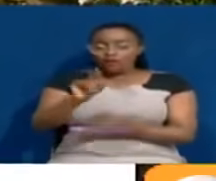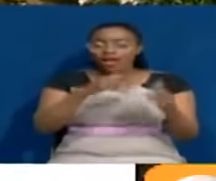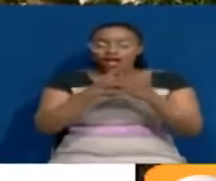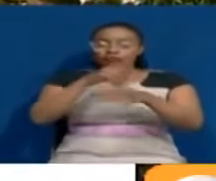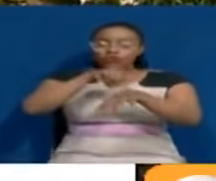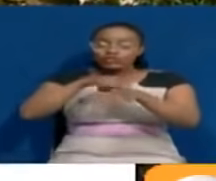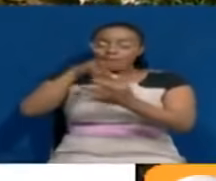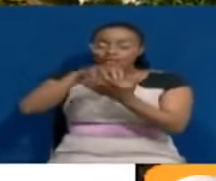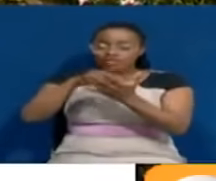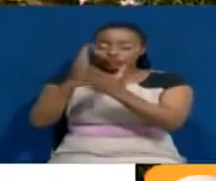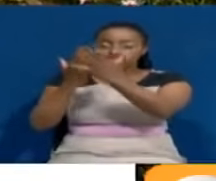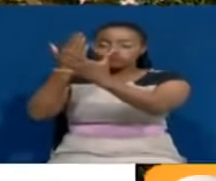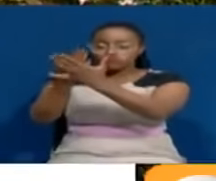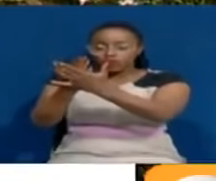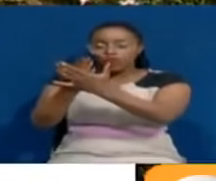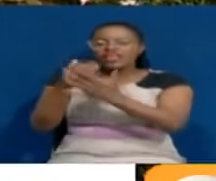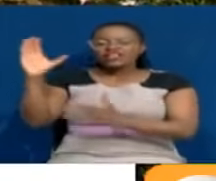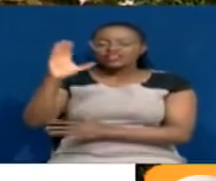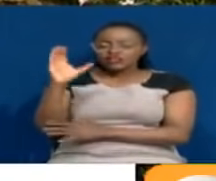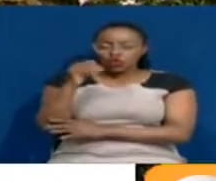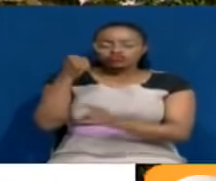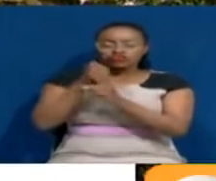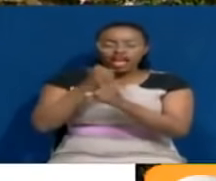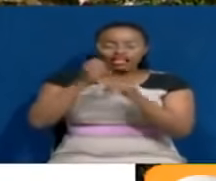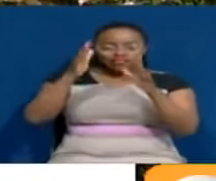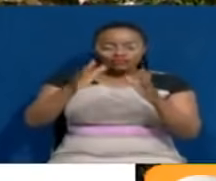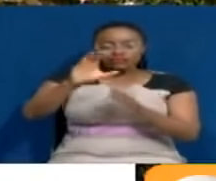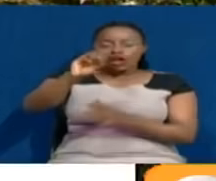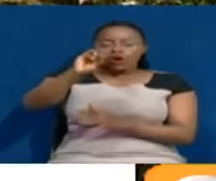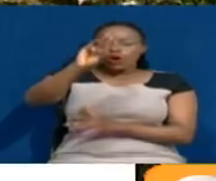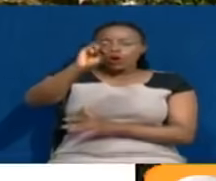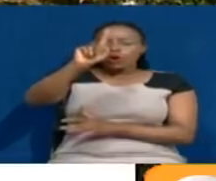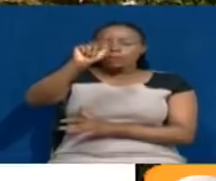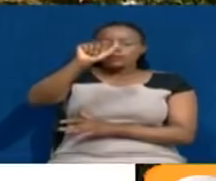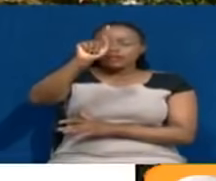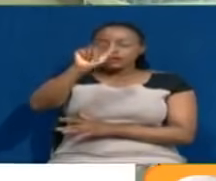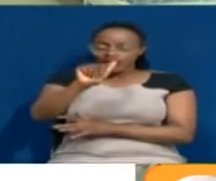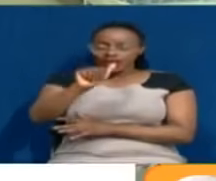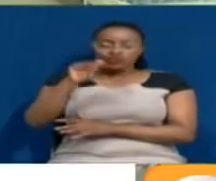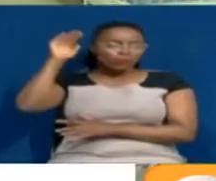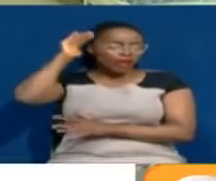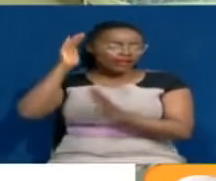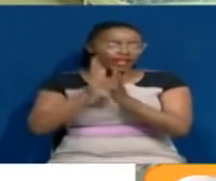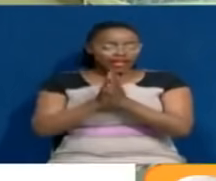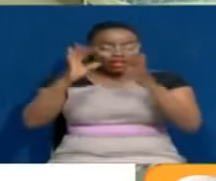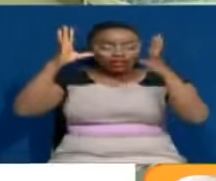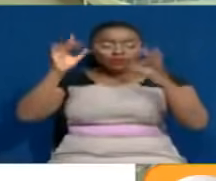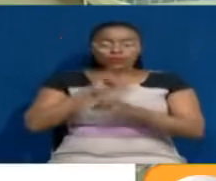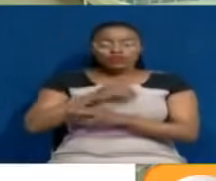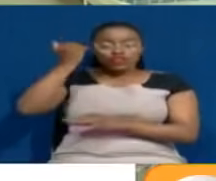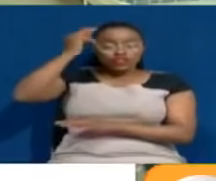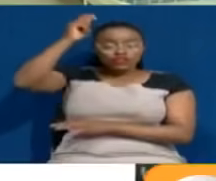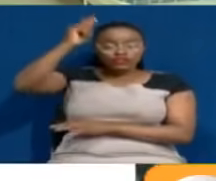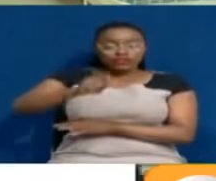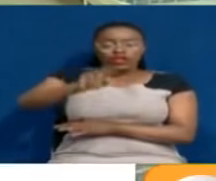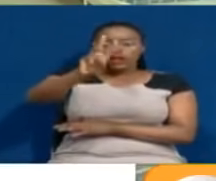kesi iliyowasilishwa mahakamani na mwanaharakati Okiya Omutata itakaposikilizwa na kuamuliwa. Jaji wa mahakama ya